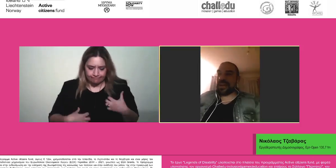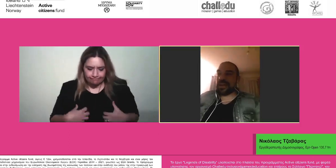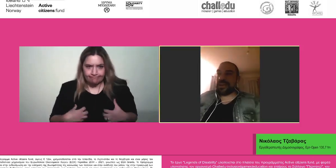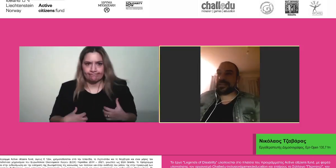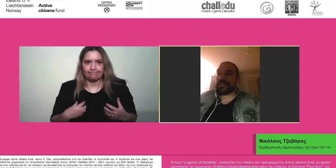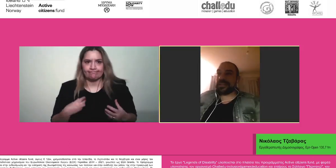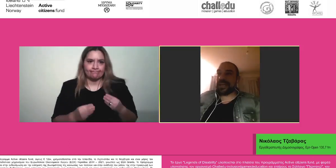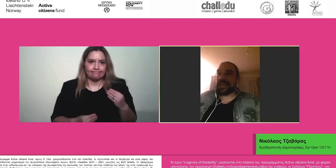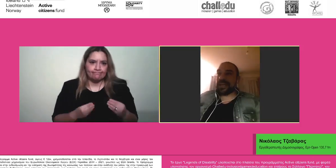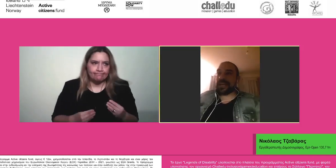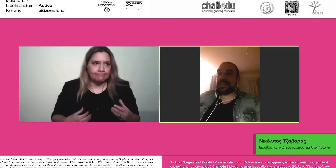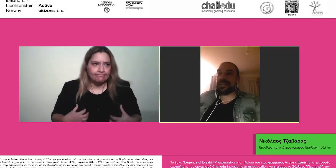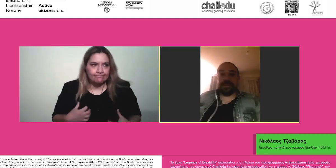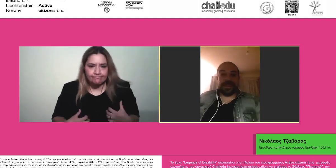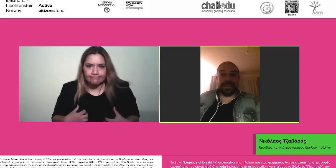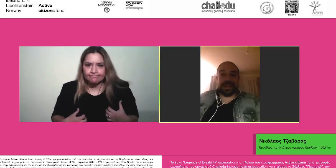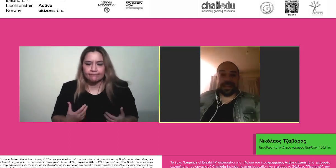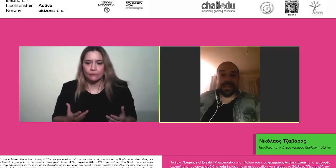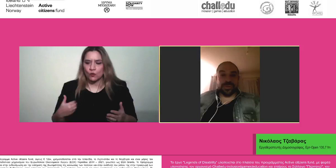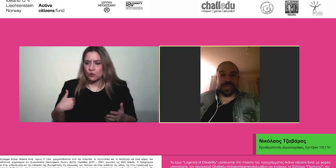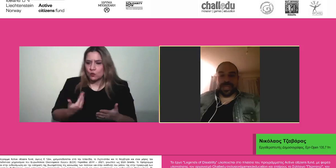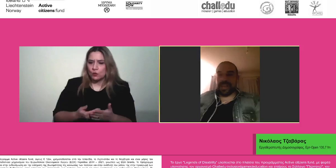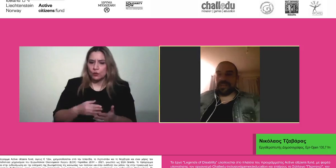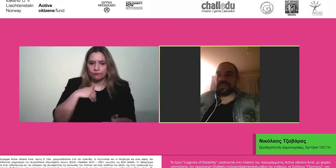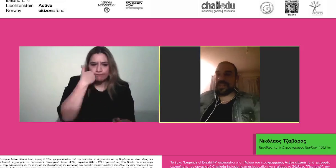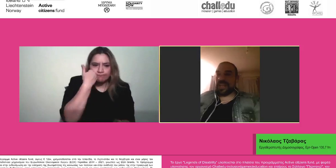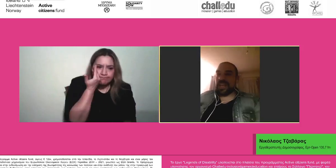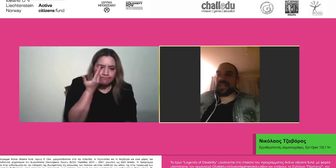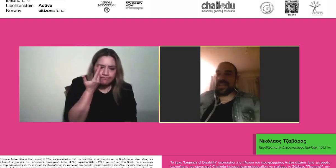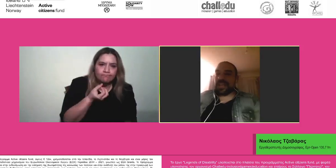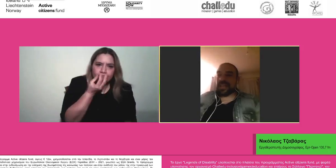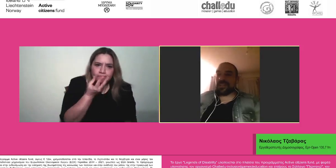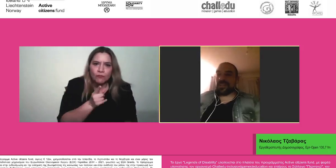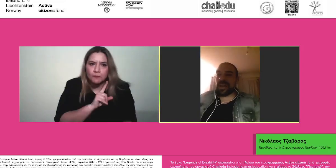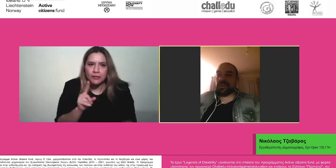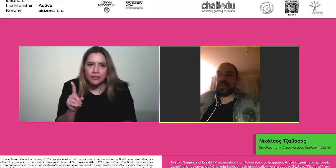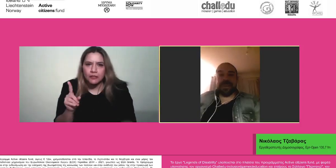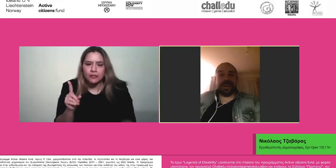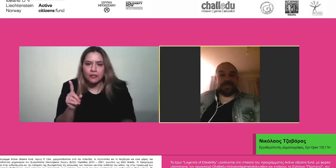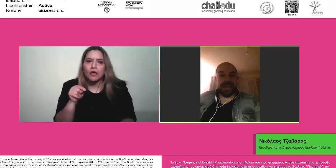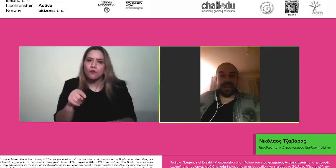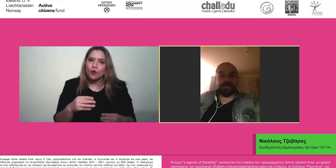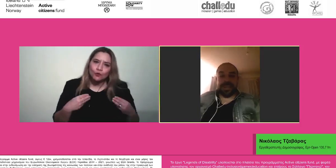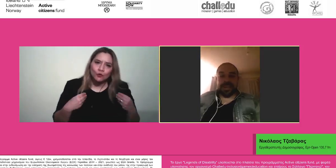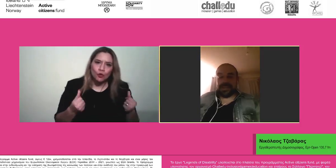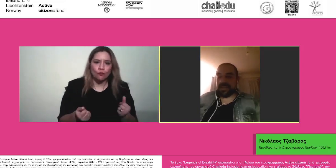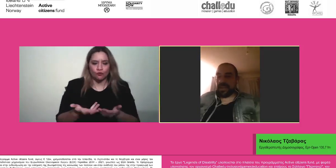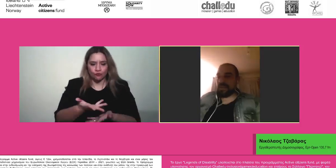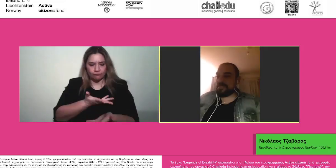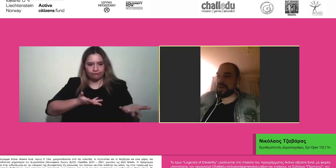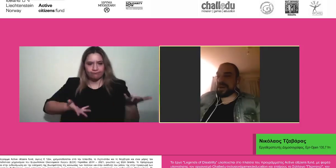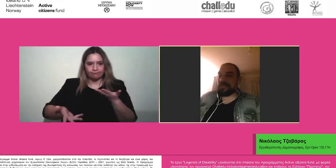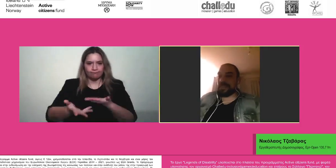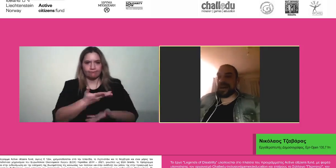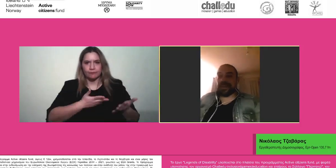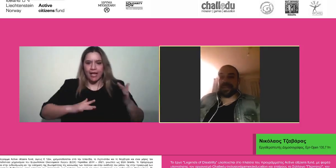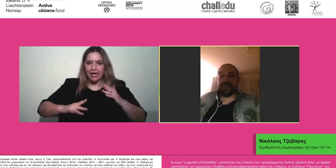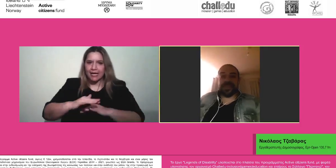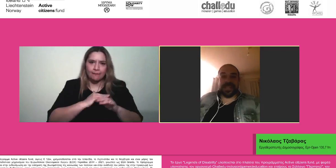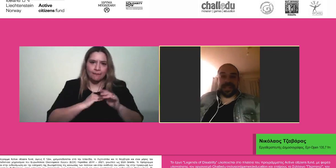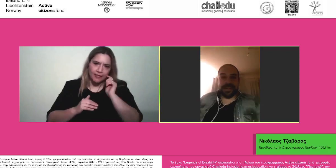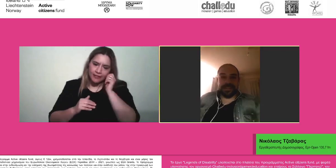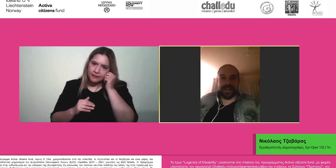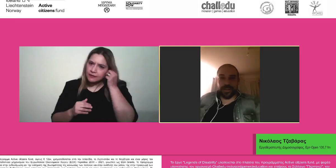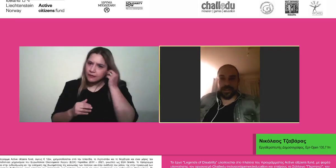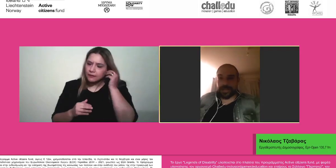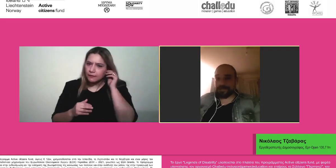να ντρέπεται να τα εξωτερικεύσει και να το κάνουμε να υπάρχει μια αλληλεπίδραση με όλα τα πράγματα